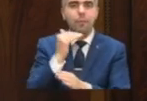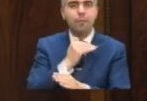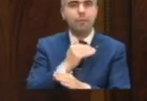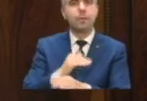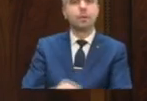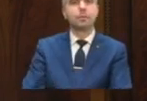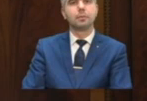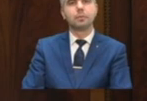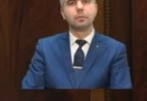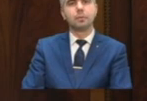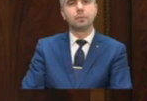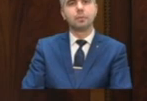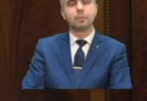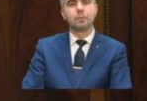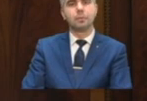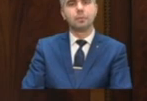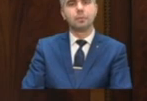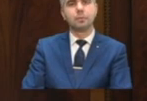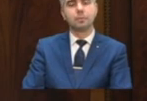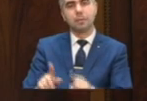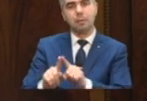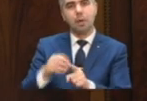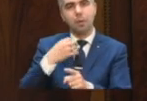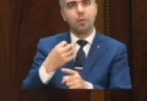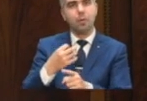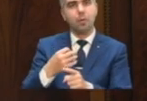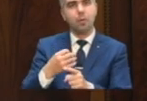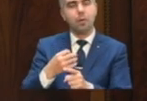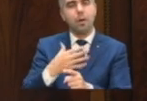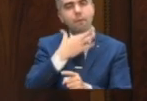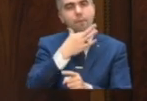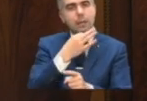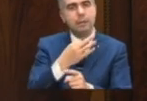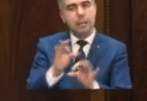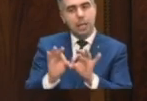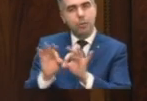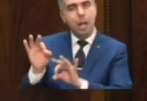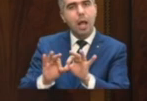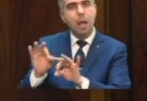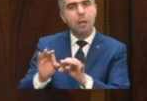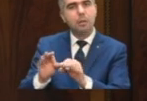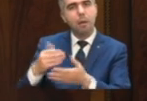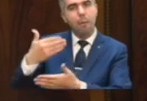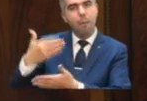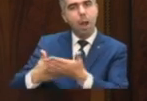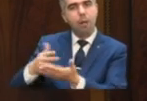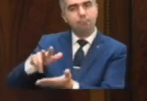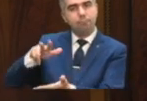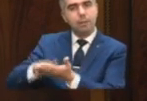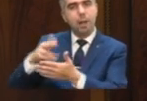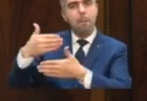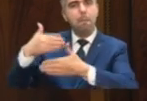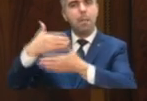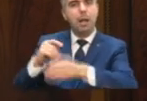في في في في في في ديك القضيه اللي قلتو ديال التسهيلات ديال الاجراءات ديال لوتوريزاسيون في في في البناء في